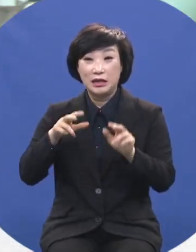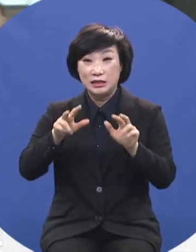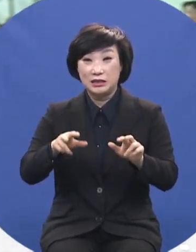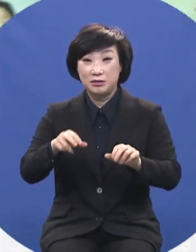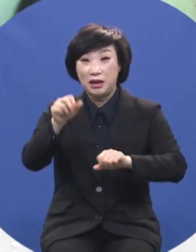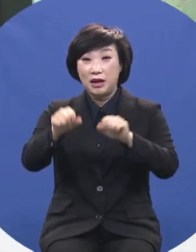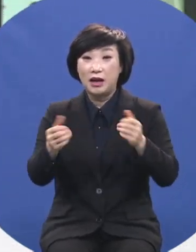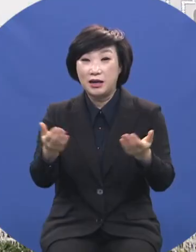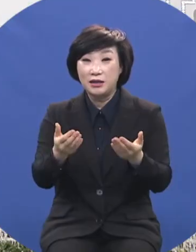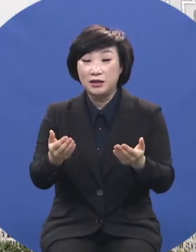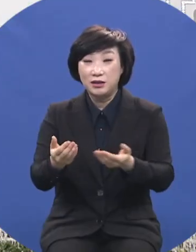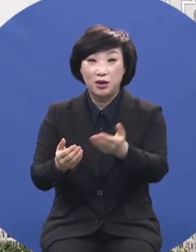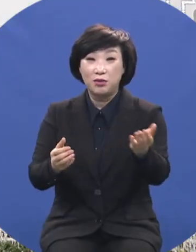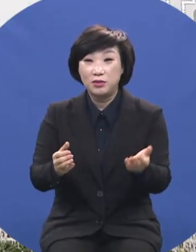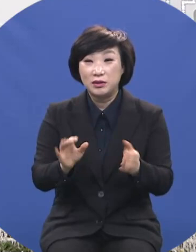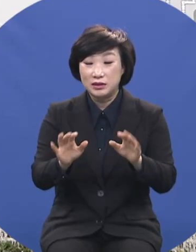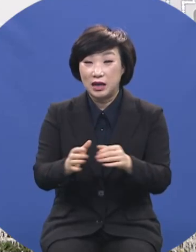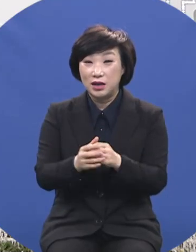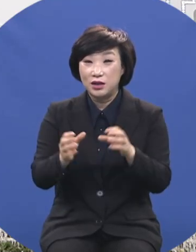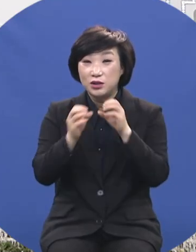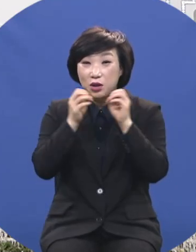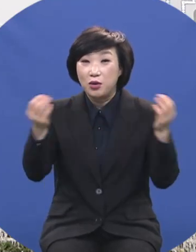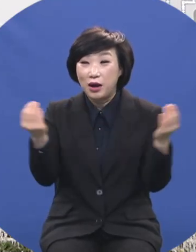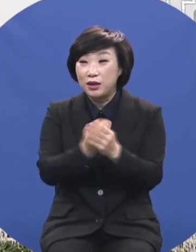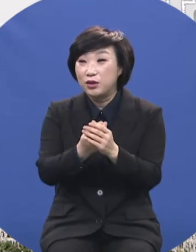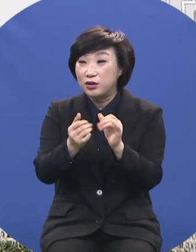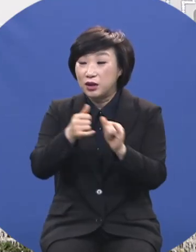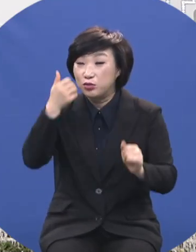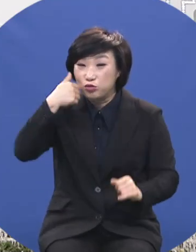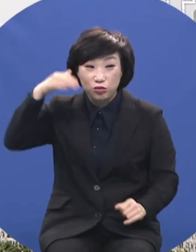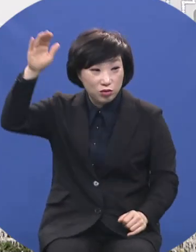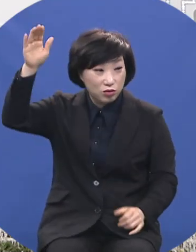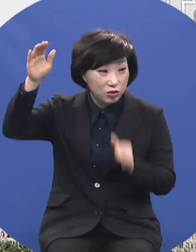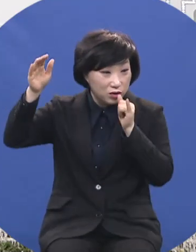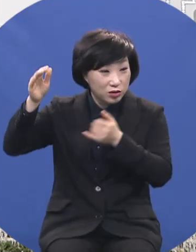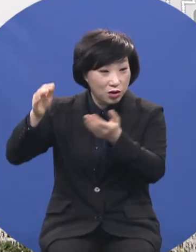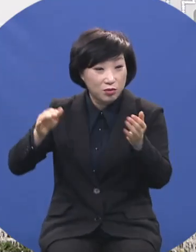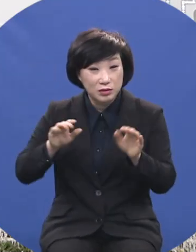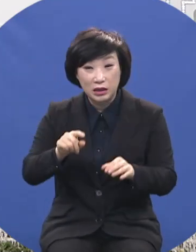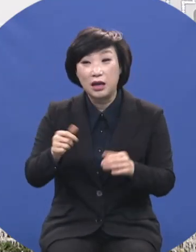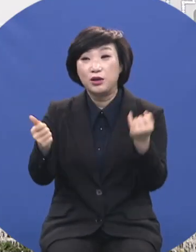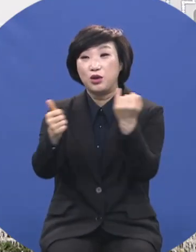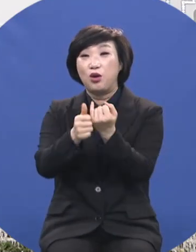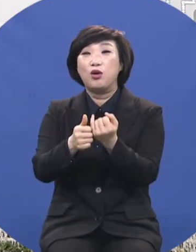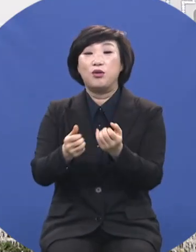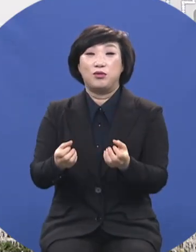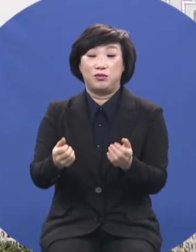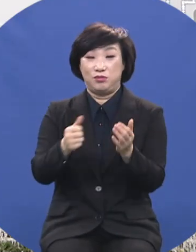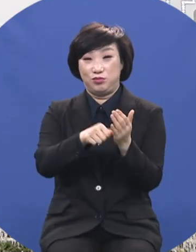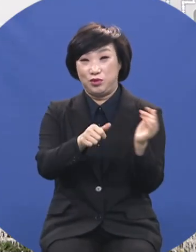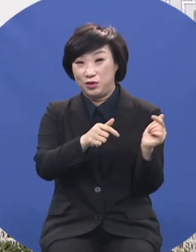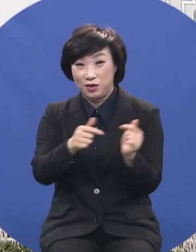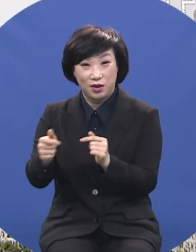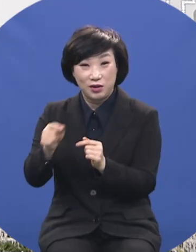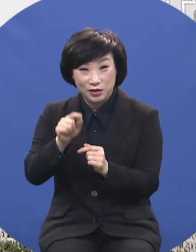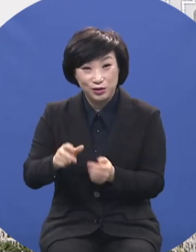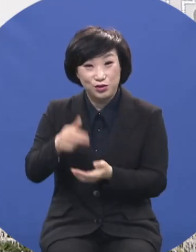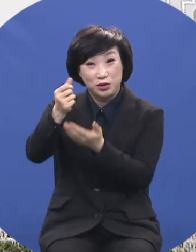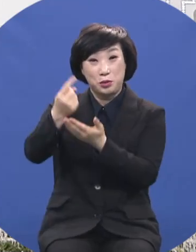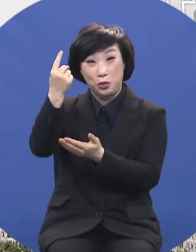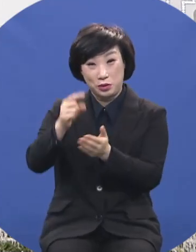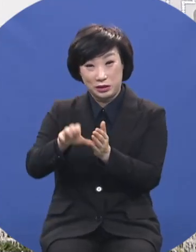하고 계신 분, 완성되신 분 계셔요. 그게 혼수품이에요. 주님 오실 때.